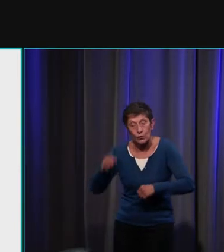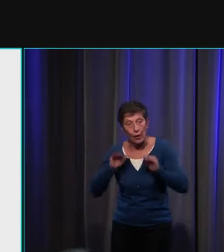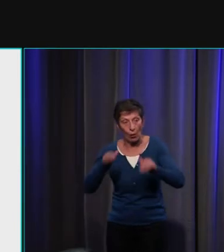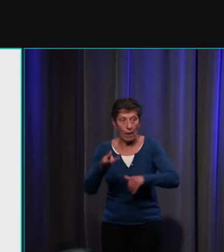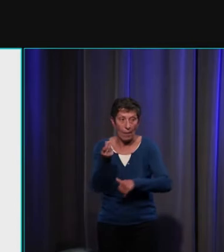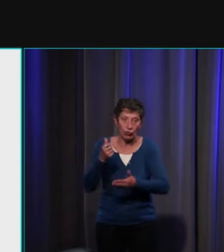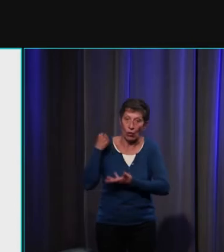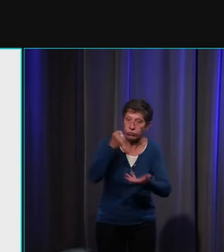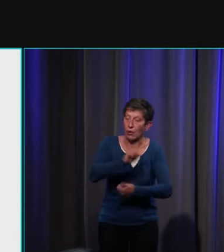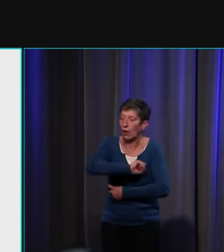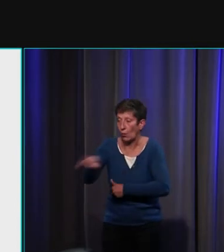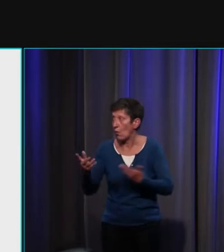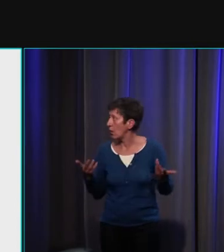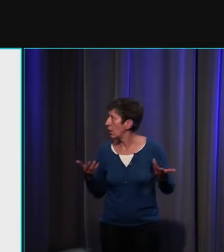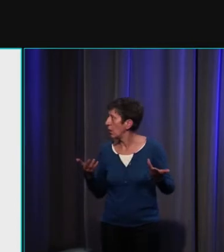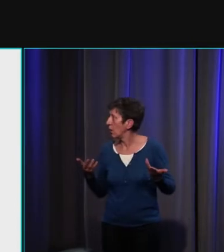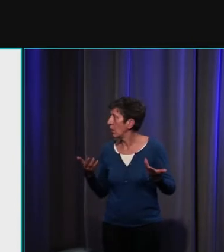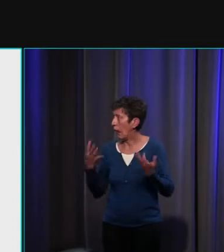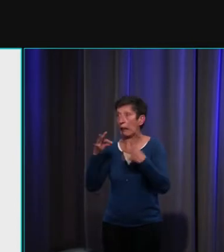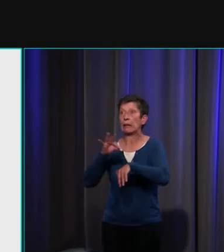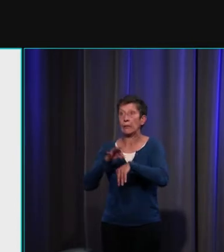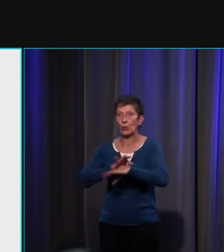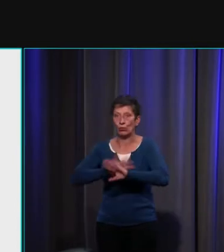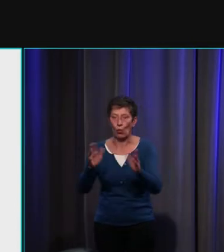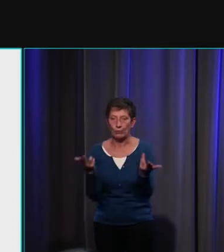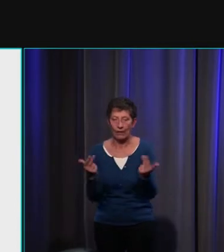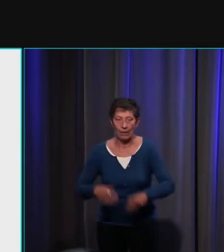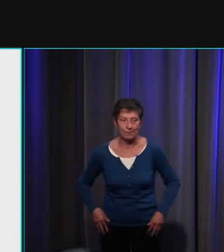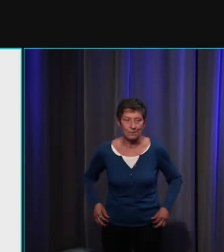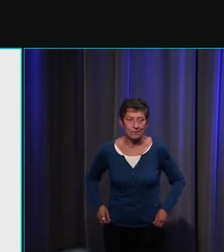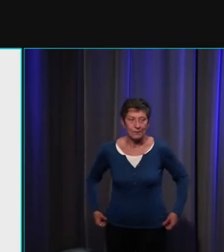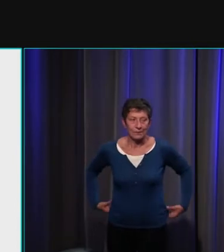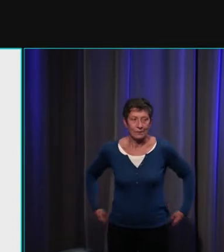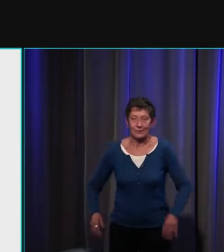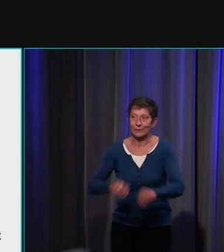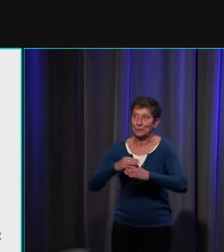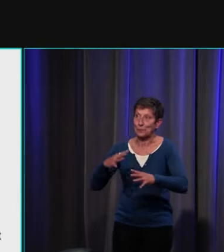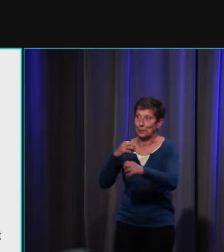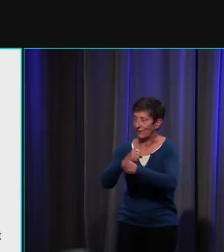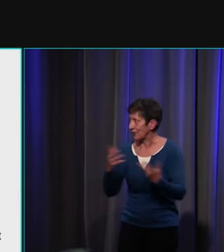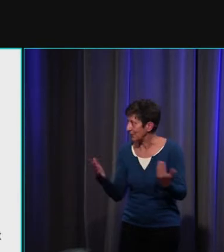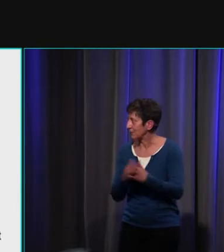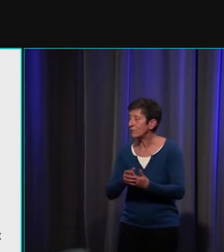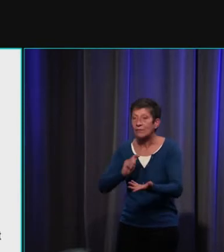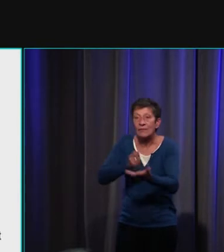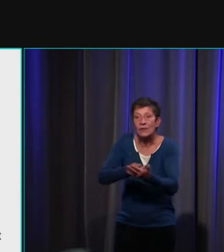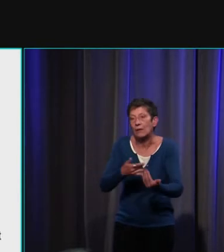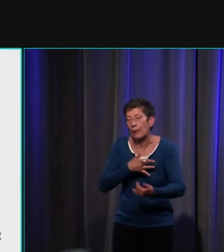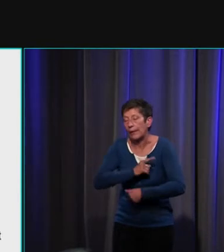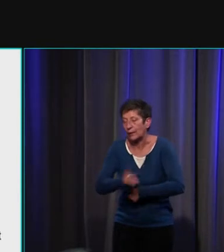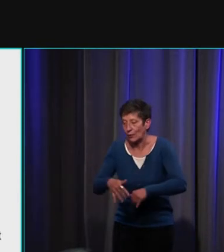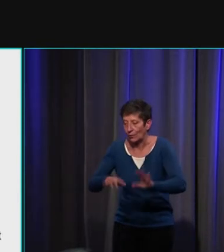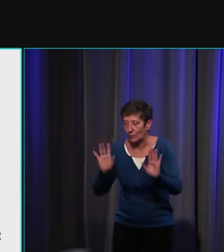était peut-être au mien dix minutes pendant 10 minutes bref dont la cua je vous ai que la fiscalité c'est pas très intéressant